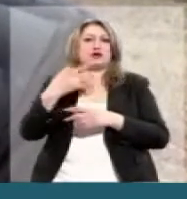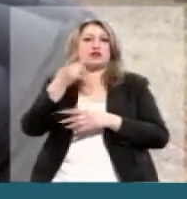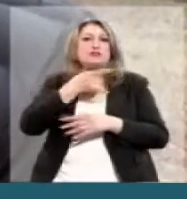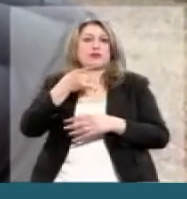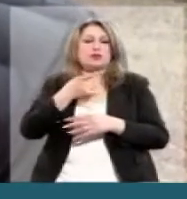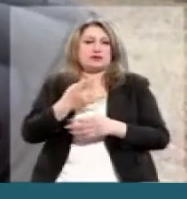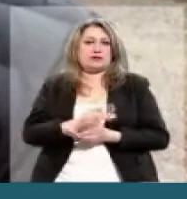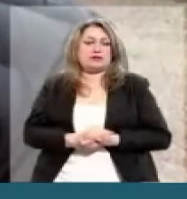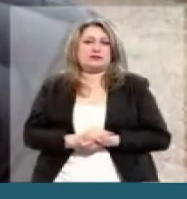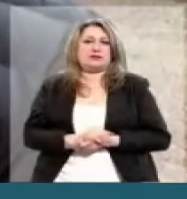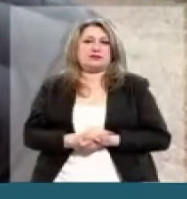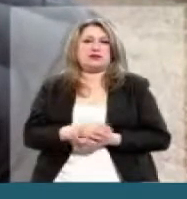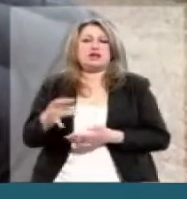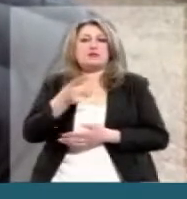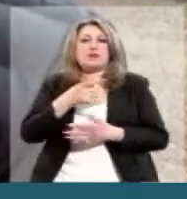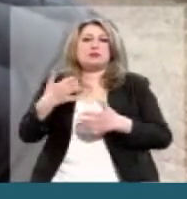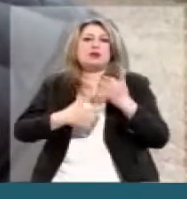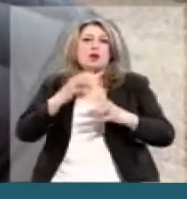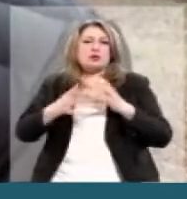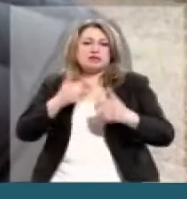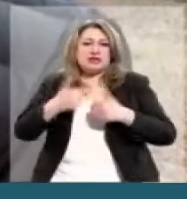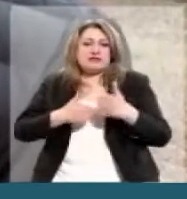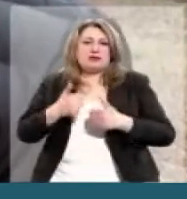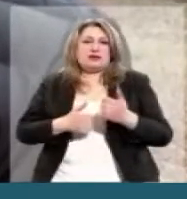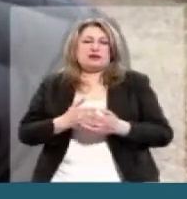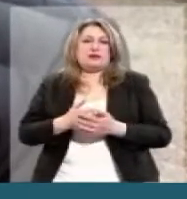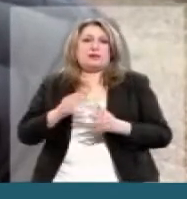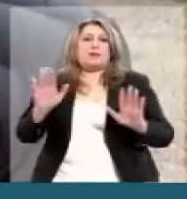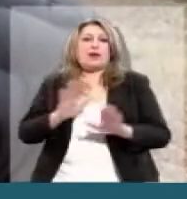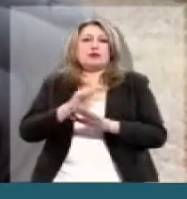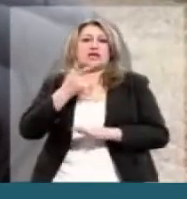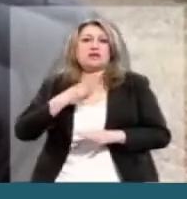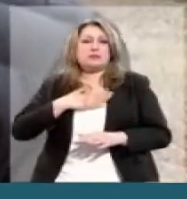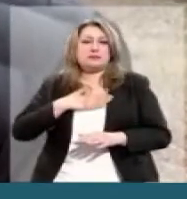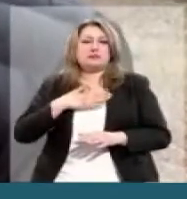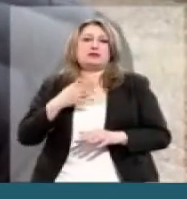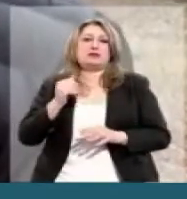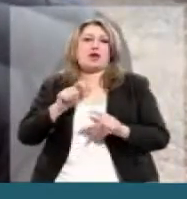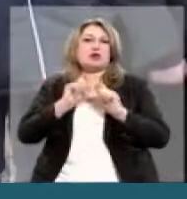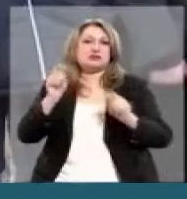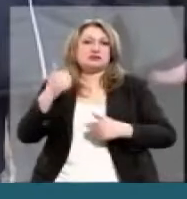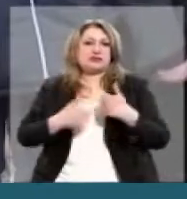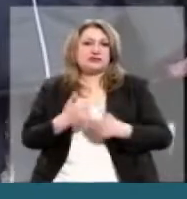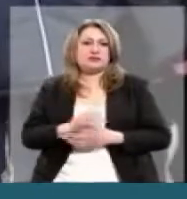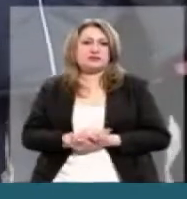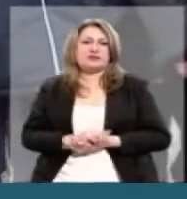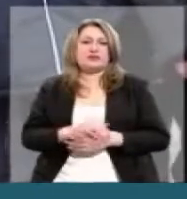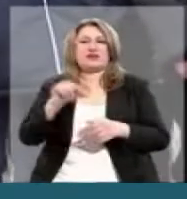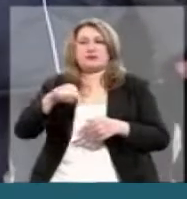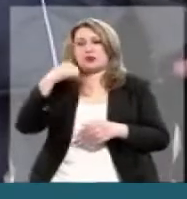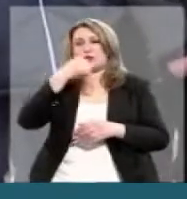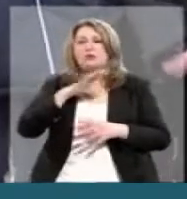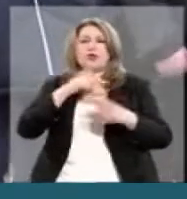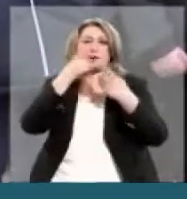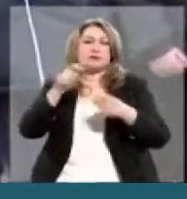родины, на республиканских, международных соревнованиях, поют гимн на открытиях турнира. Текущий год